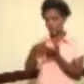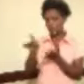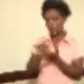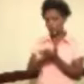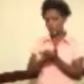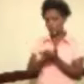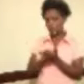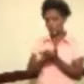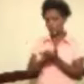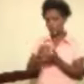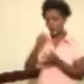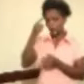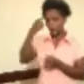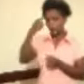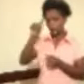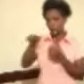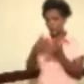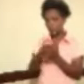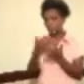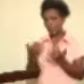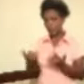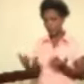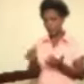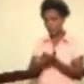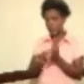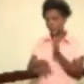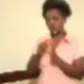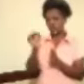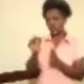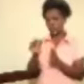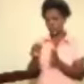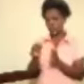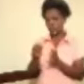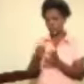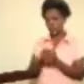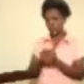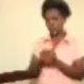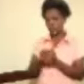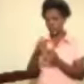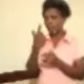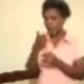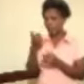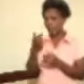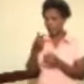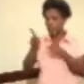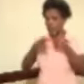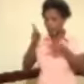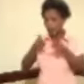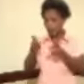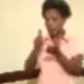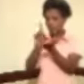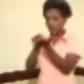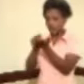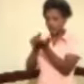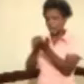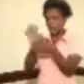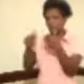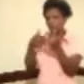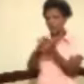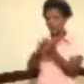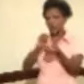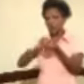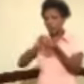Qu'est-ce qui nous à partir de ces données disponibles de vos propres gestions de vos propres affaires qui garantit qu'une gagne toute l'argent ça tout chiffre ça que on va